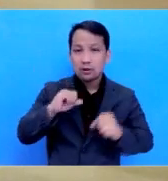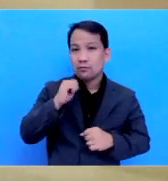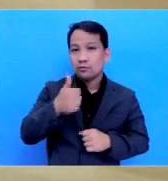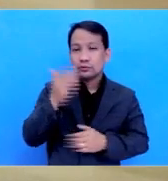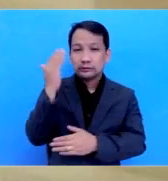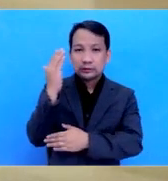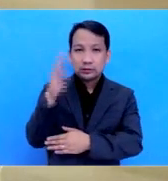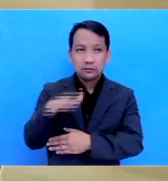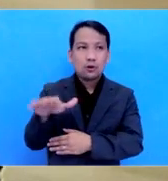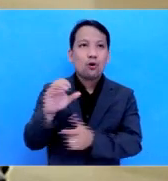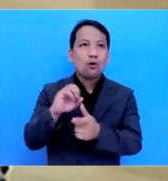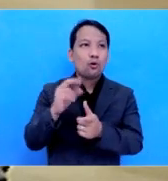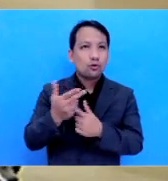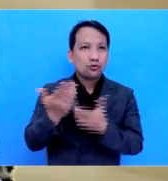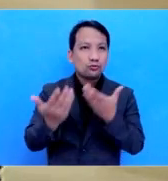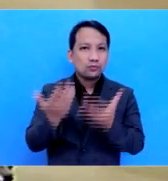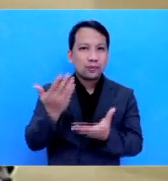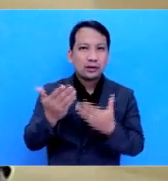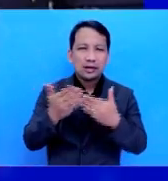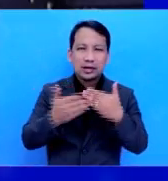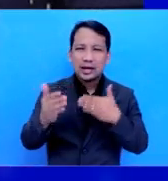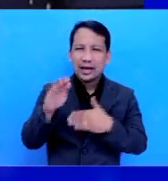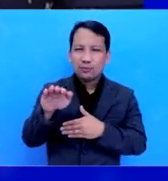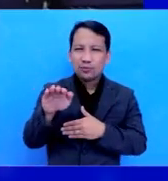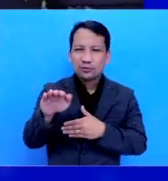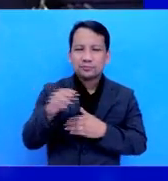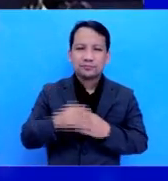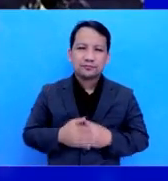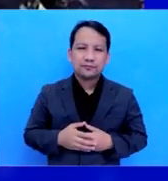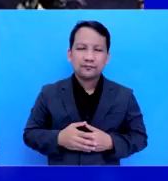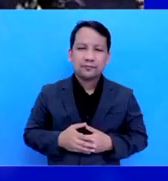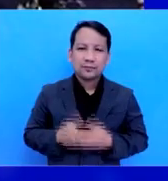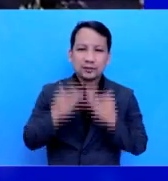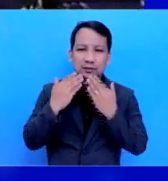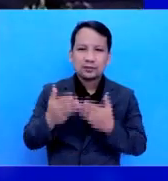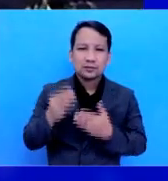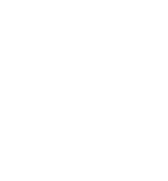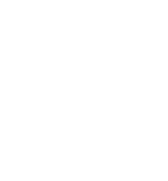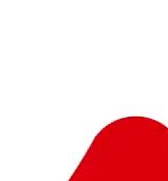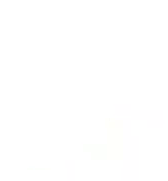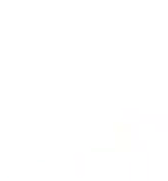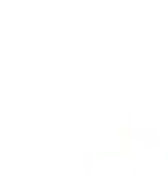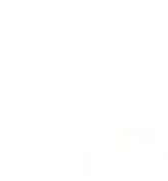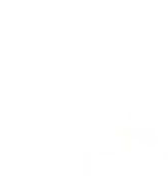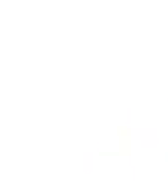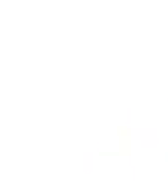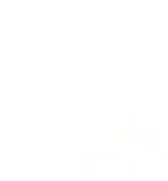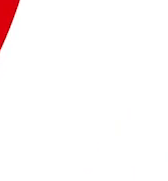kaya late afternoon. Julius. Maraming salamat, May Ann Los Baños.